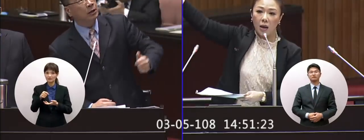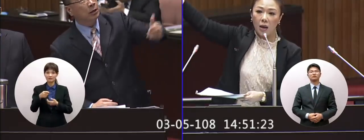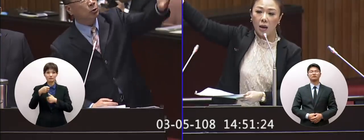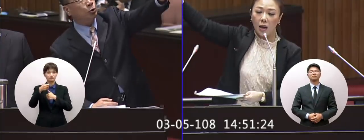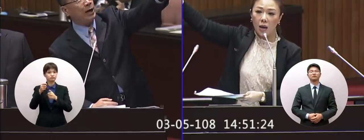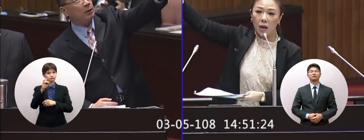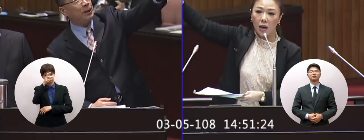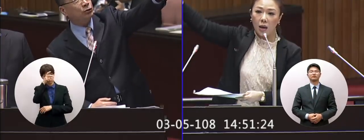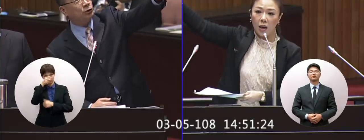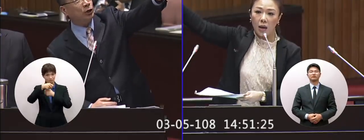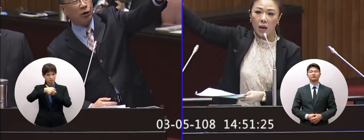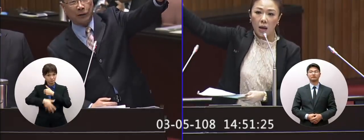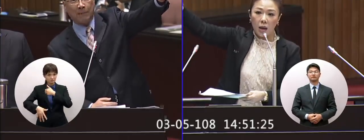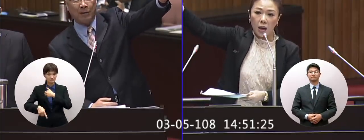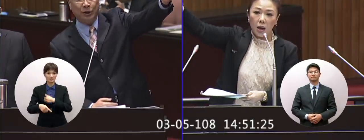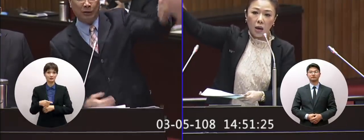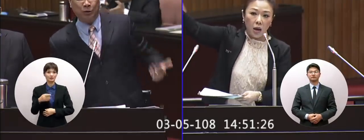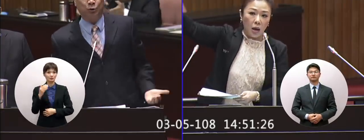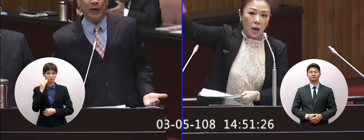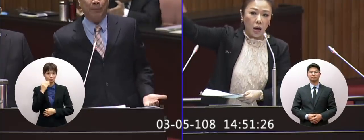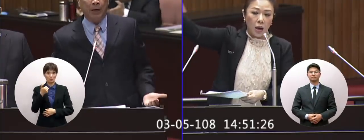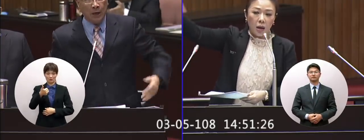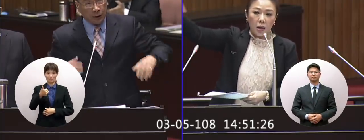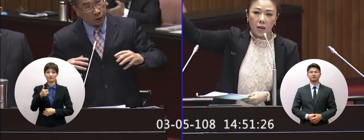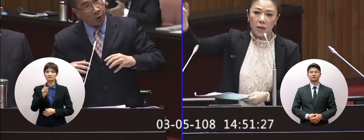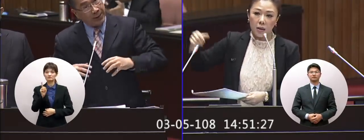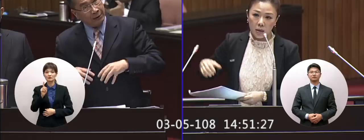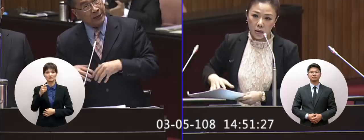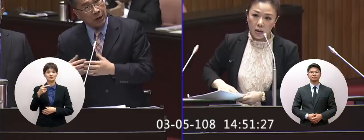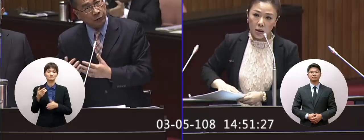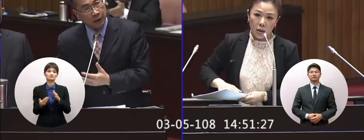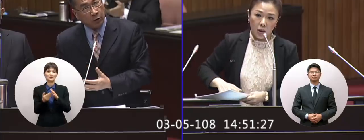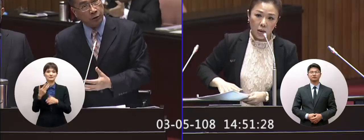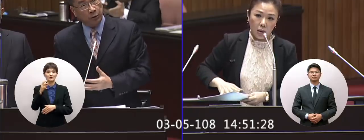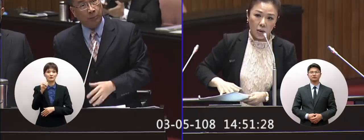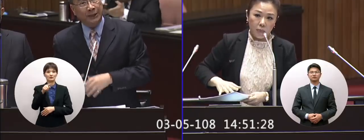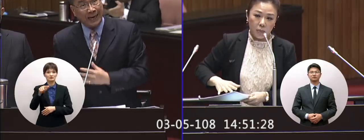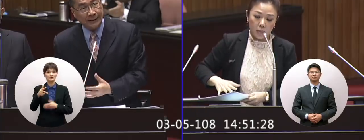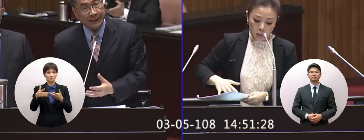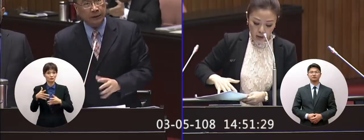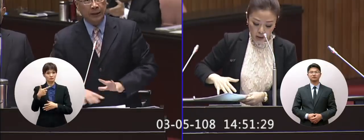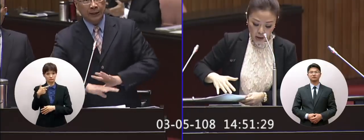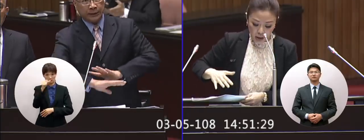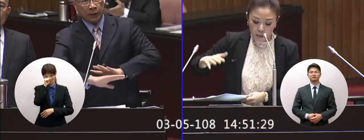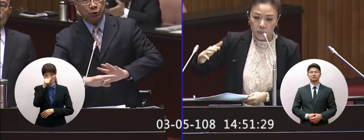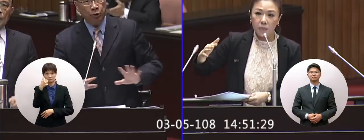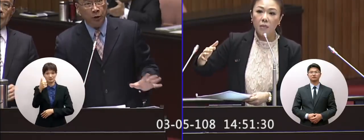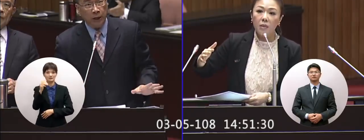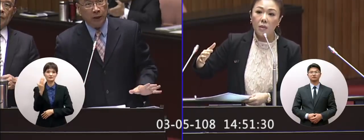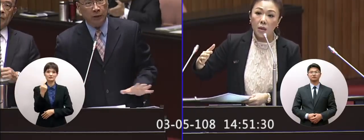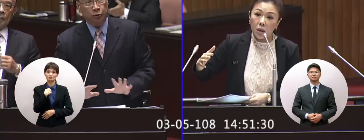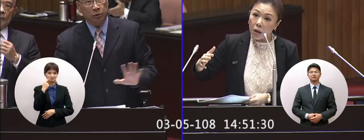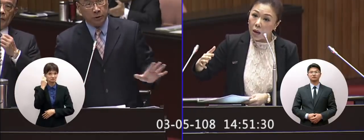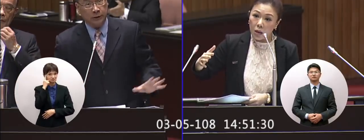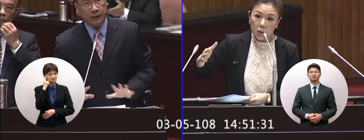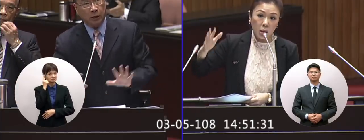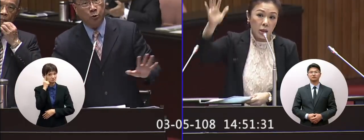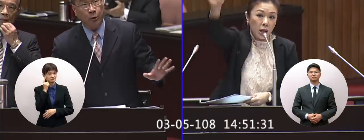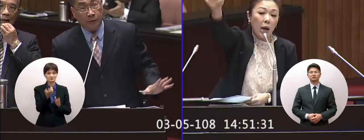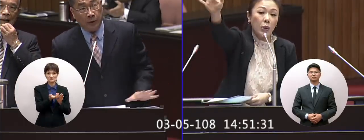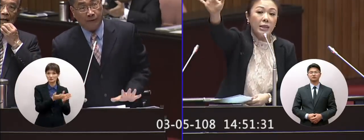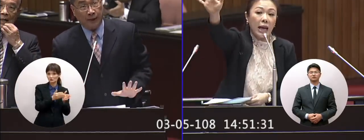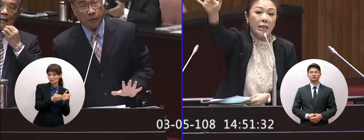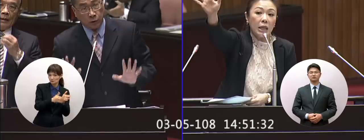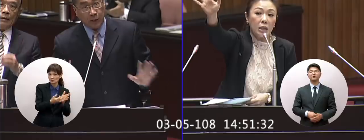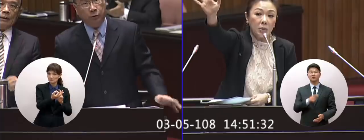话，当然最好的编制是能够到86,000，那是最好嘛。可是我们还要再考虑到我们的财政，整个区域的整